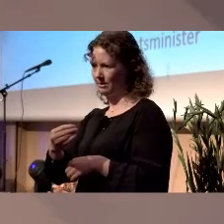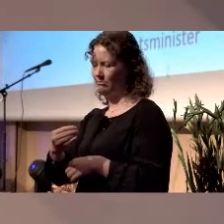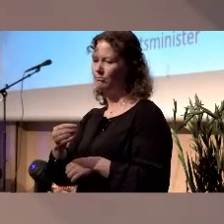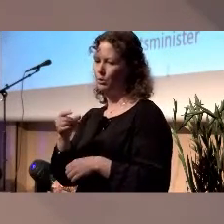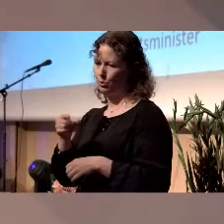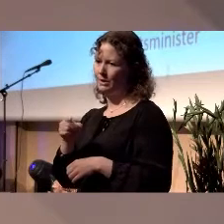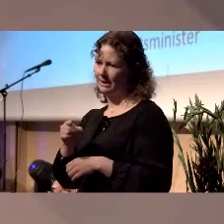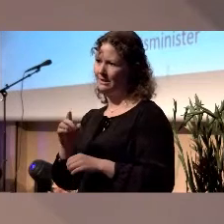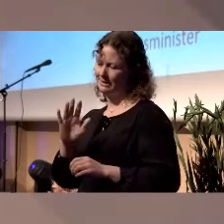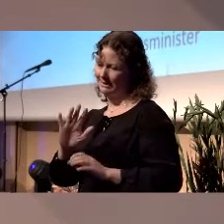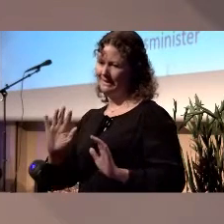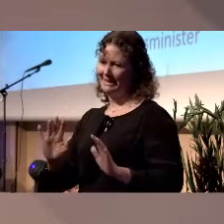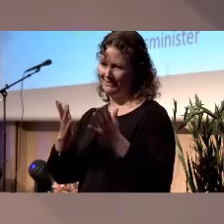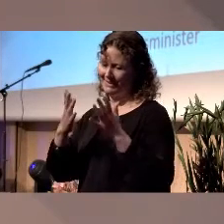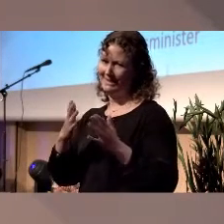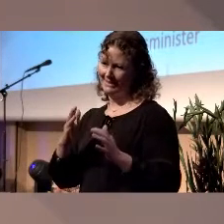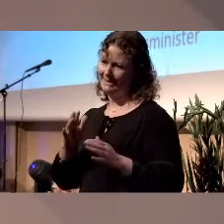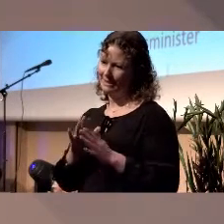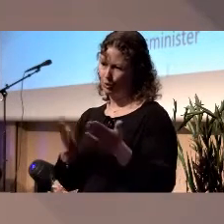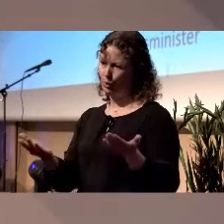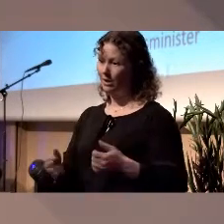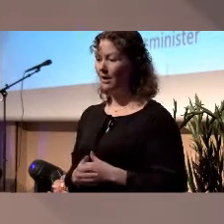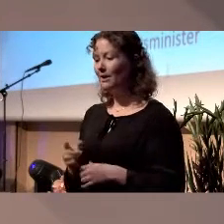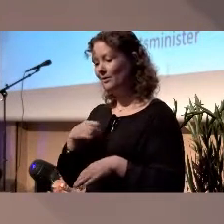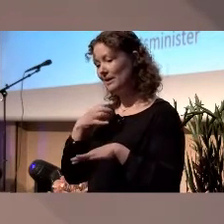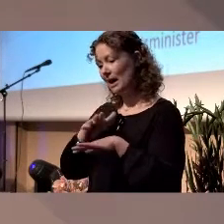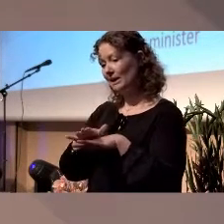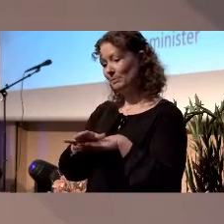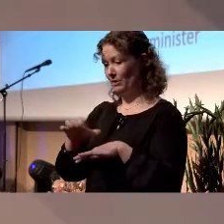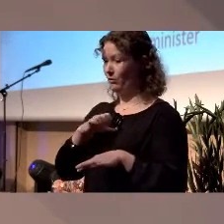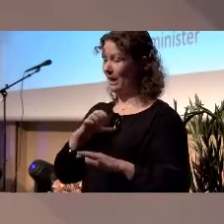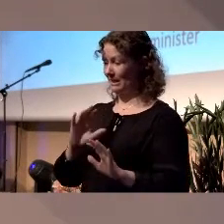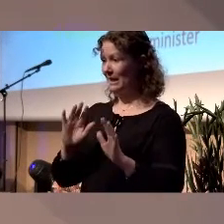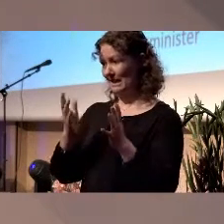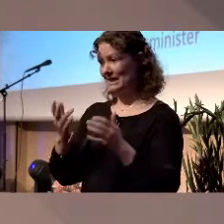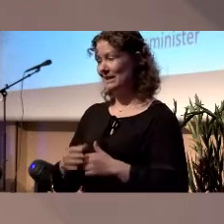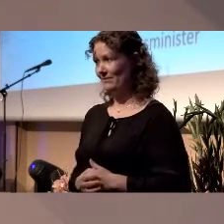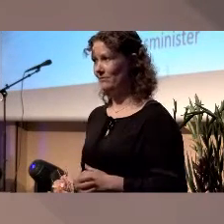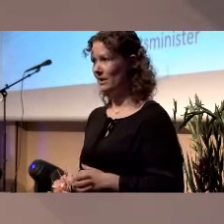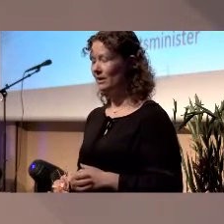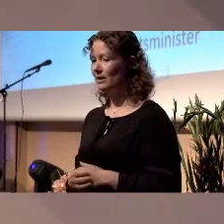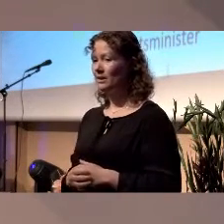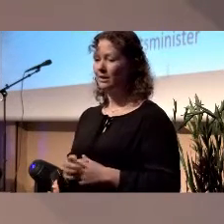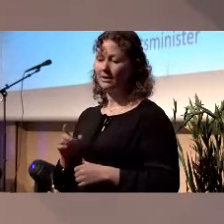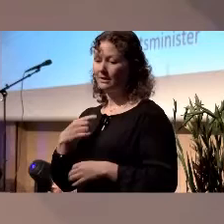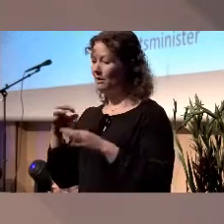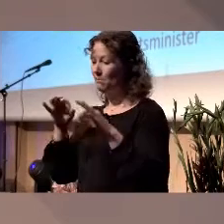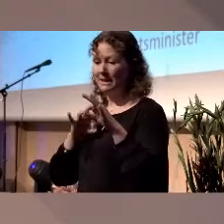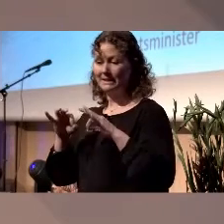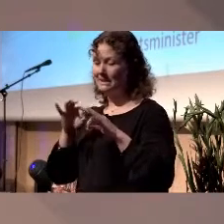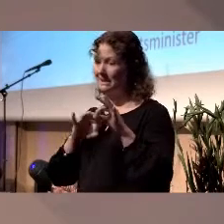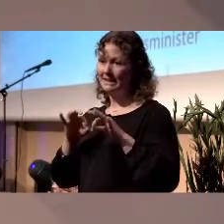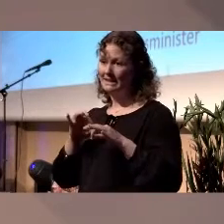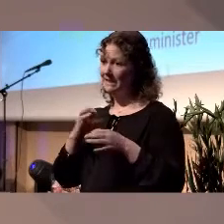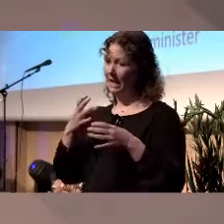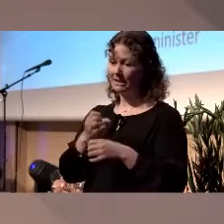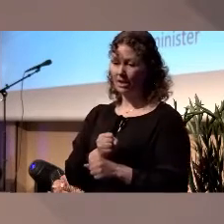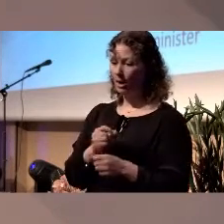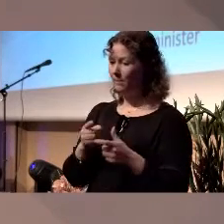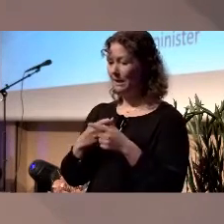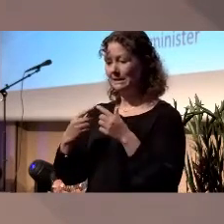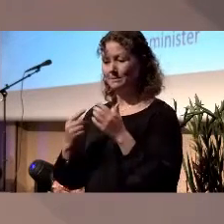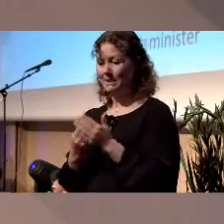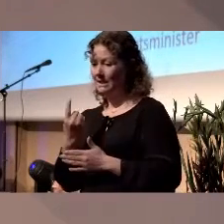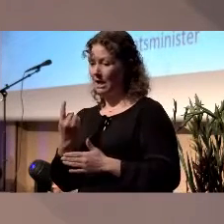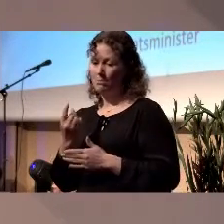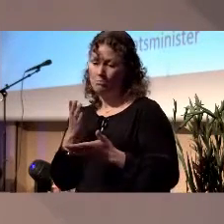hovedpoeng. Vi er eksperter på våre egne liv. Vi har ikke medisinsk embedseksamen eller spesialisering innenfor